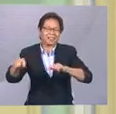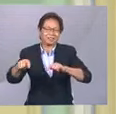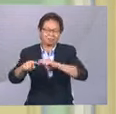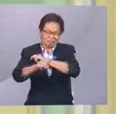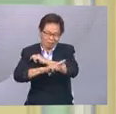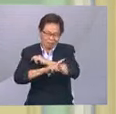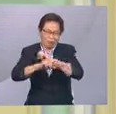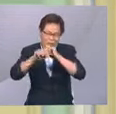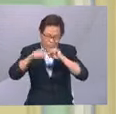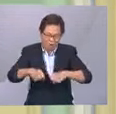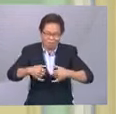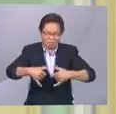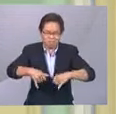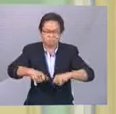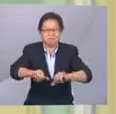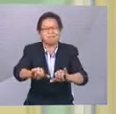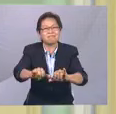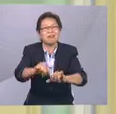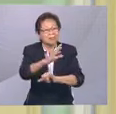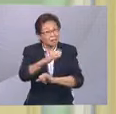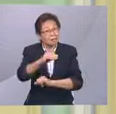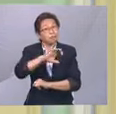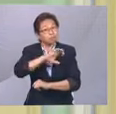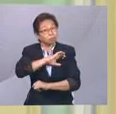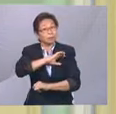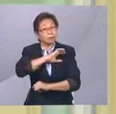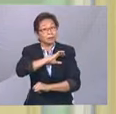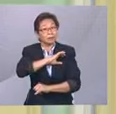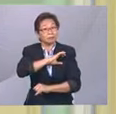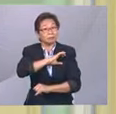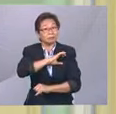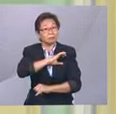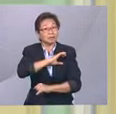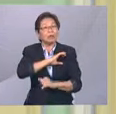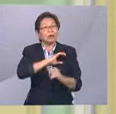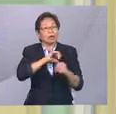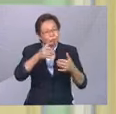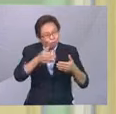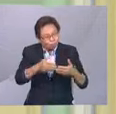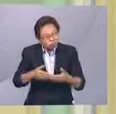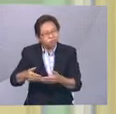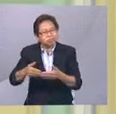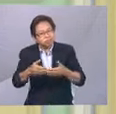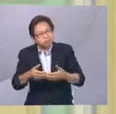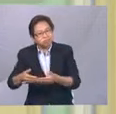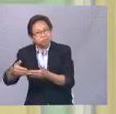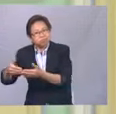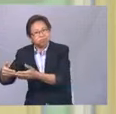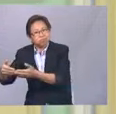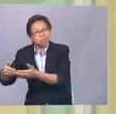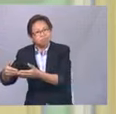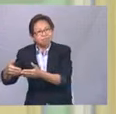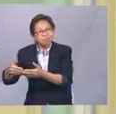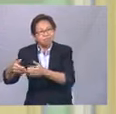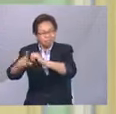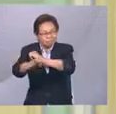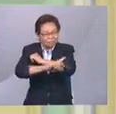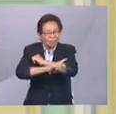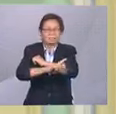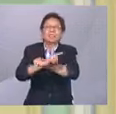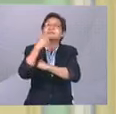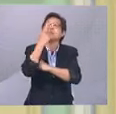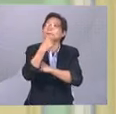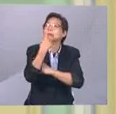boleh diteruskan dan pihak polis akan meneruskan tindakan kepada sesiapa saja